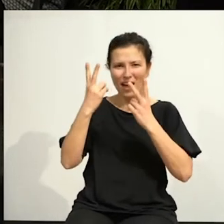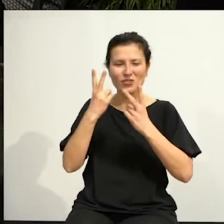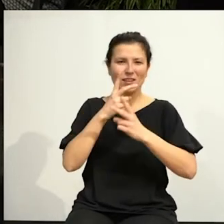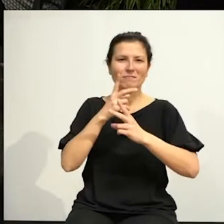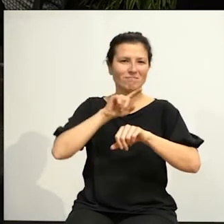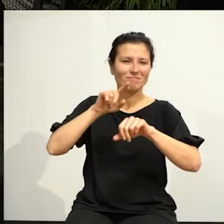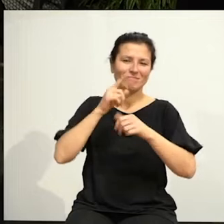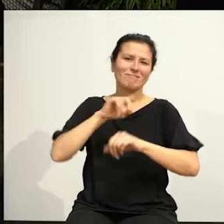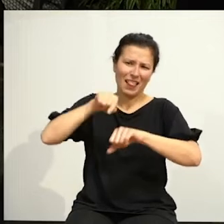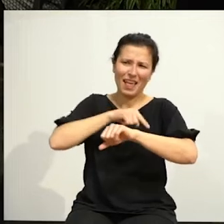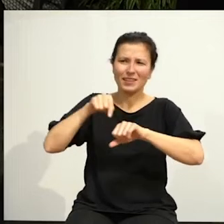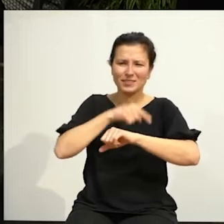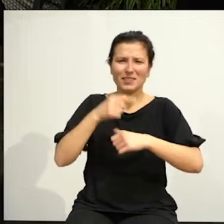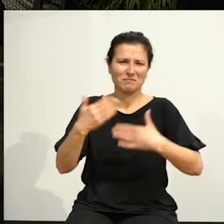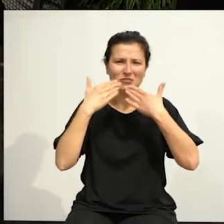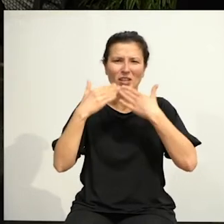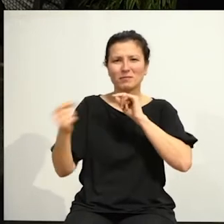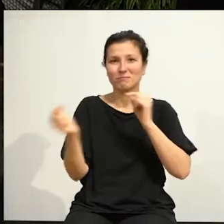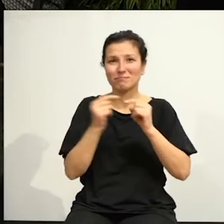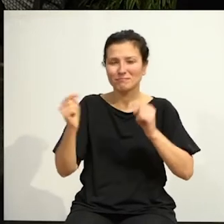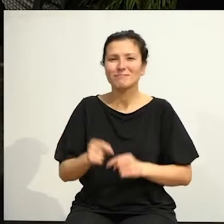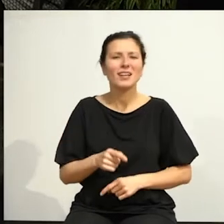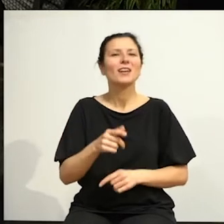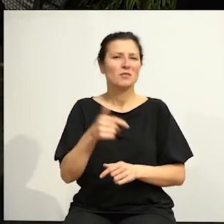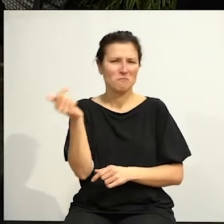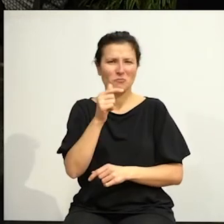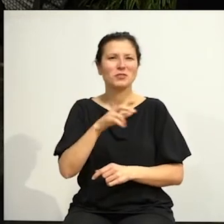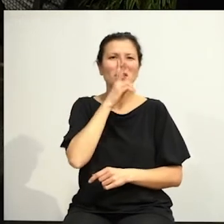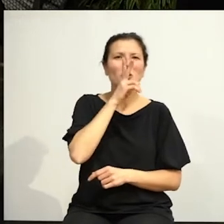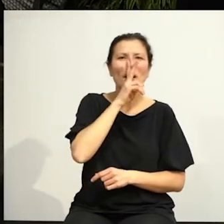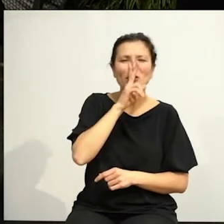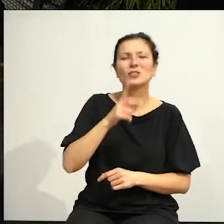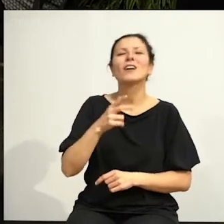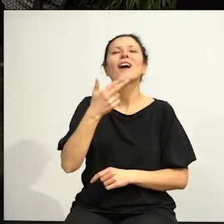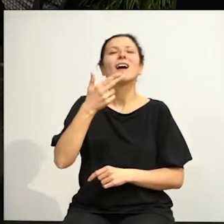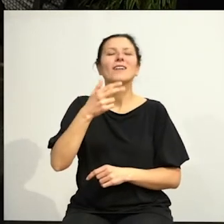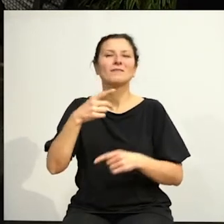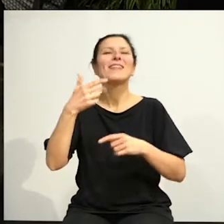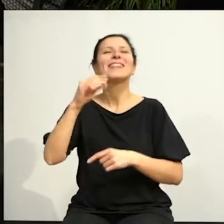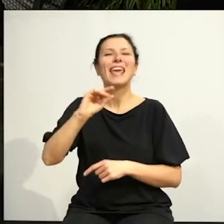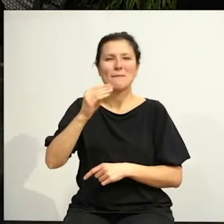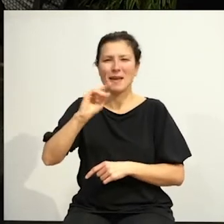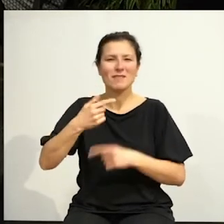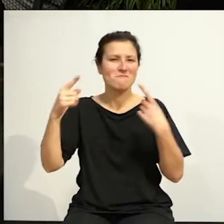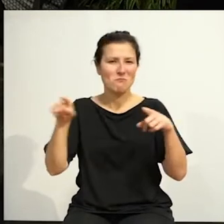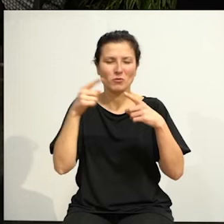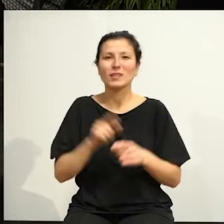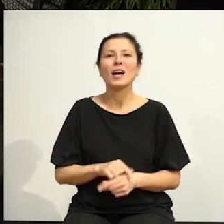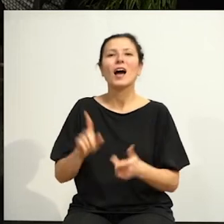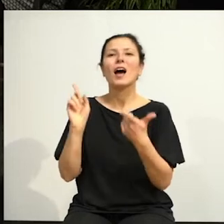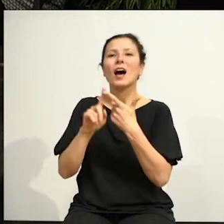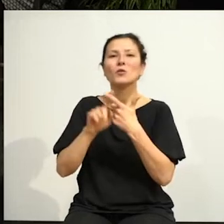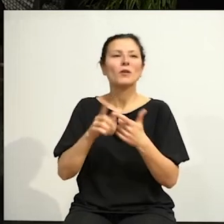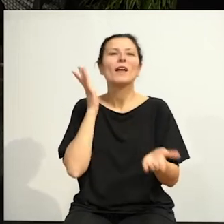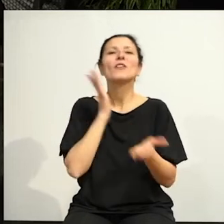pierwsze, panel Norwid i muzyka koniecznie do zobaczenia. Druga ważna lekcja, nie zabieramy książek innych niż podręczniki